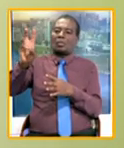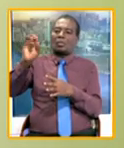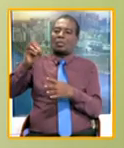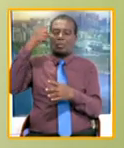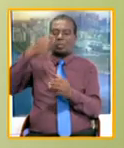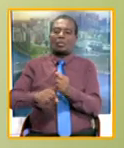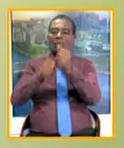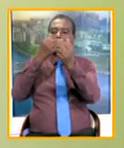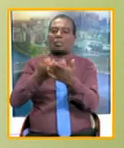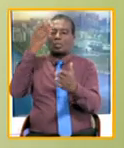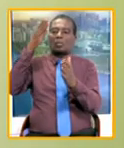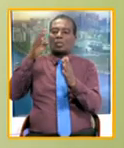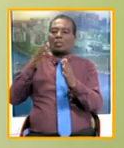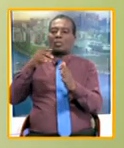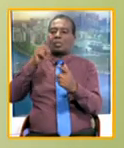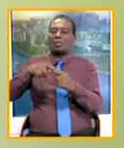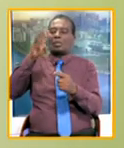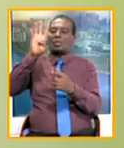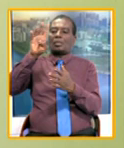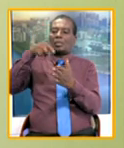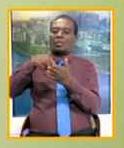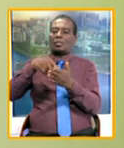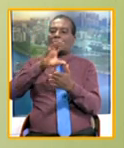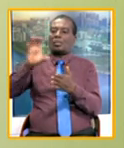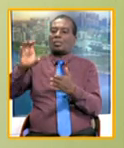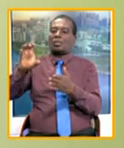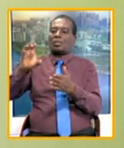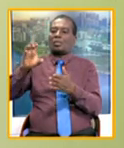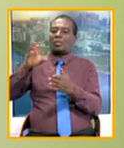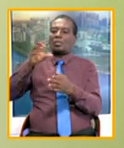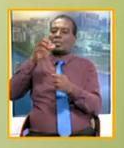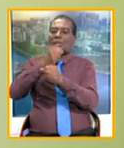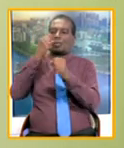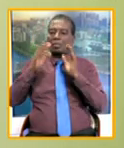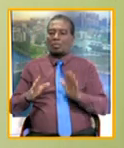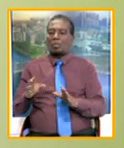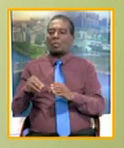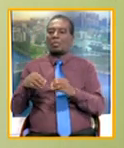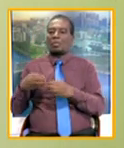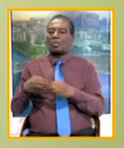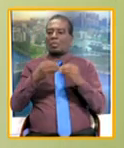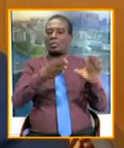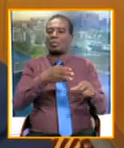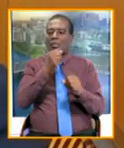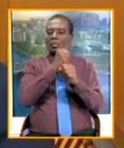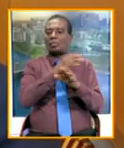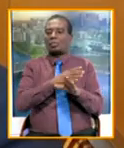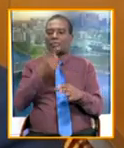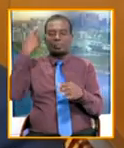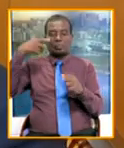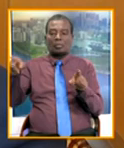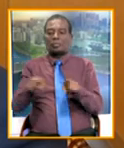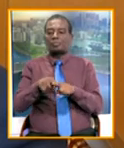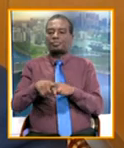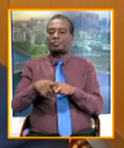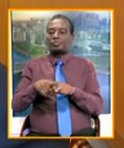soutiens financiers à 1727 travailleurs mis au chômage technique du fait de la COVID-19. Par ailleurs,